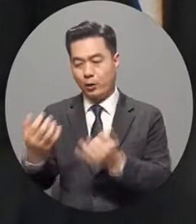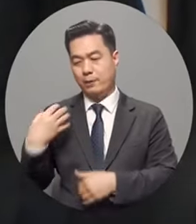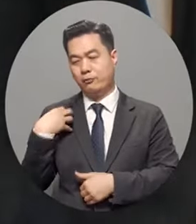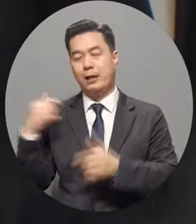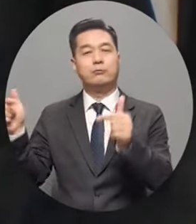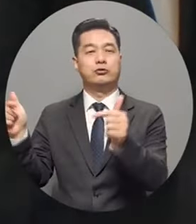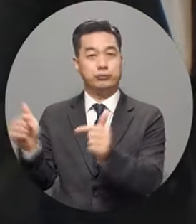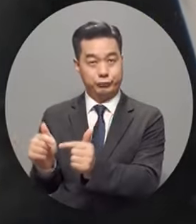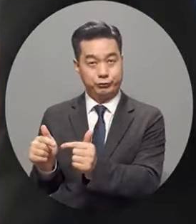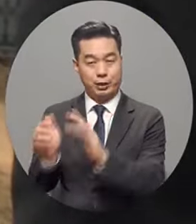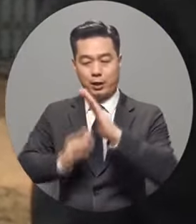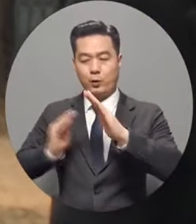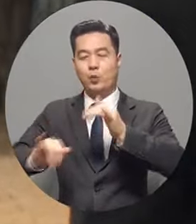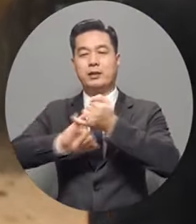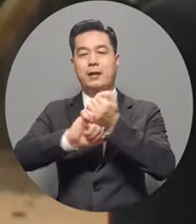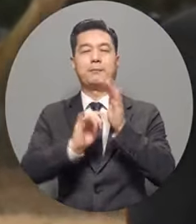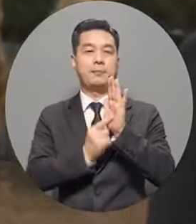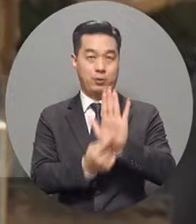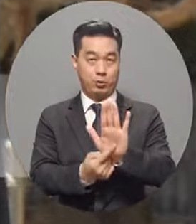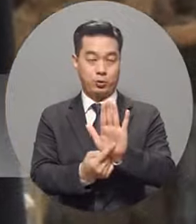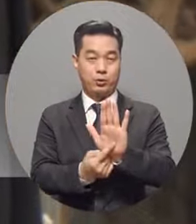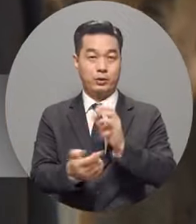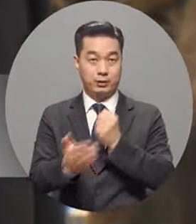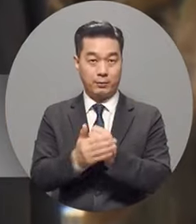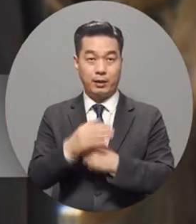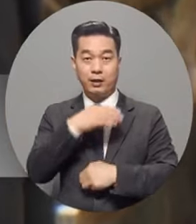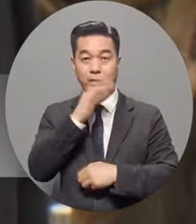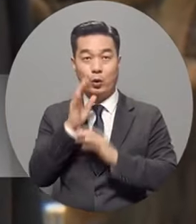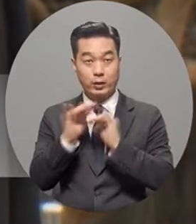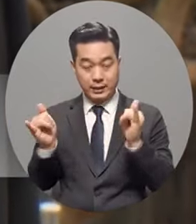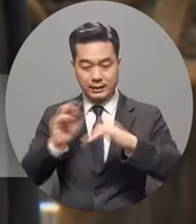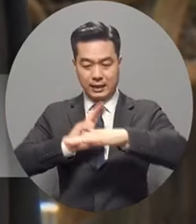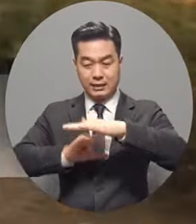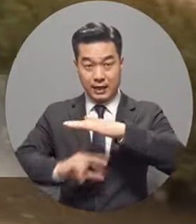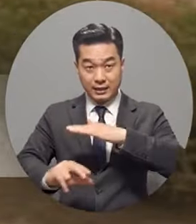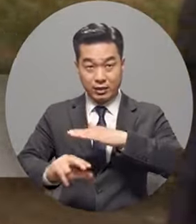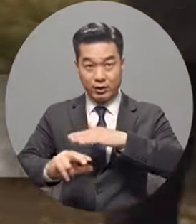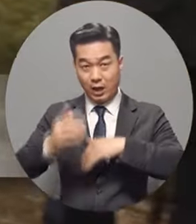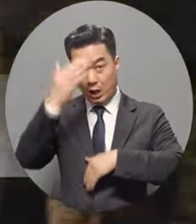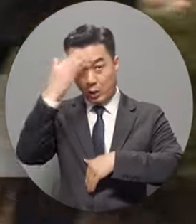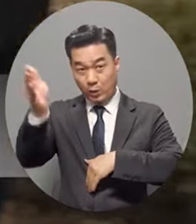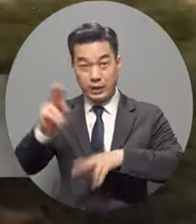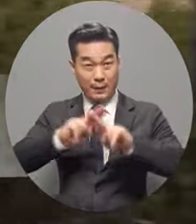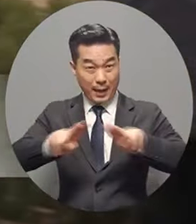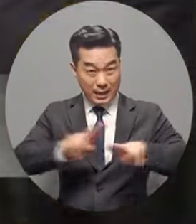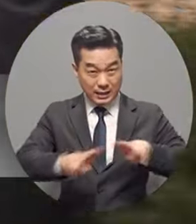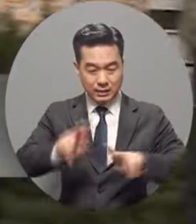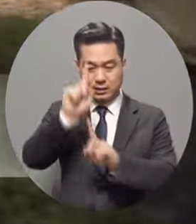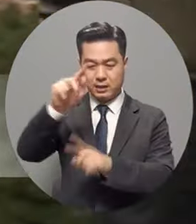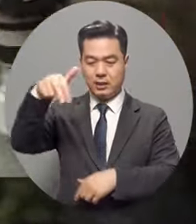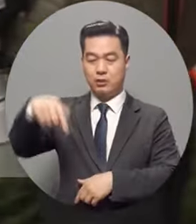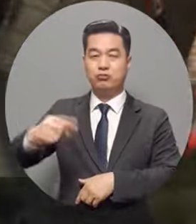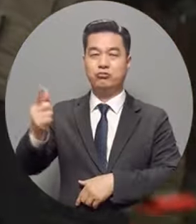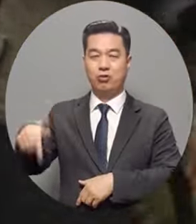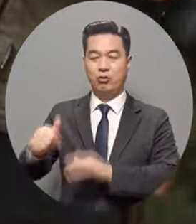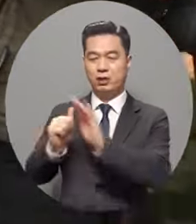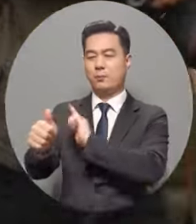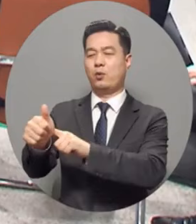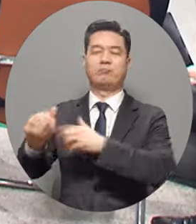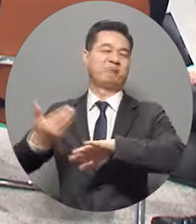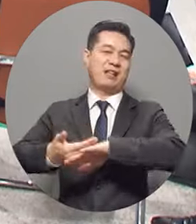완화도 공약으로 내걸면서 노인 지하철 무임승차 폐지를 앞세운 이준석 대표와의 차별성도